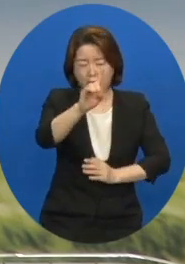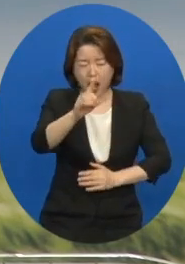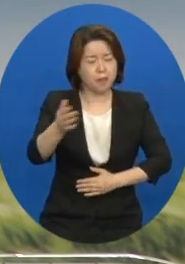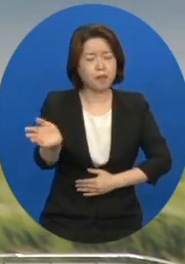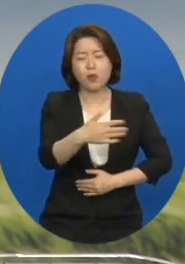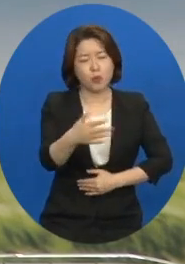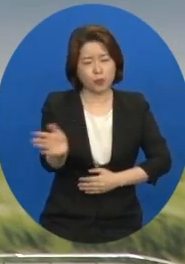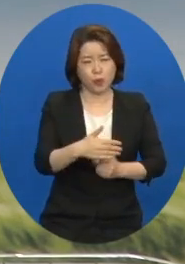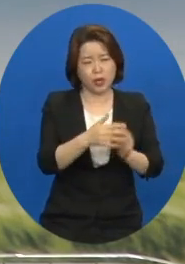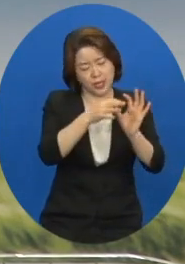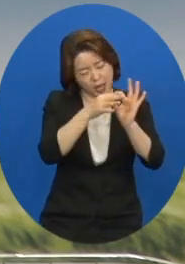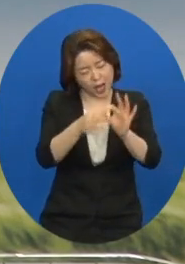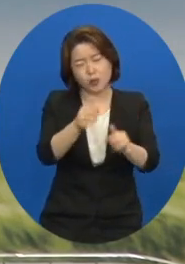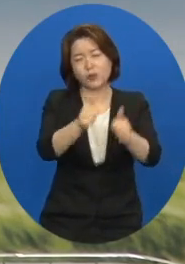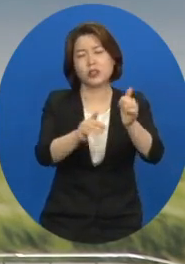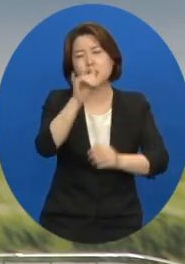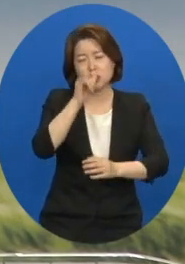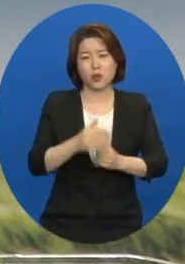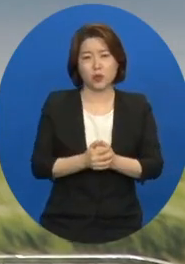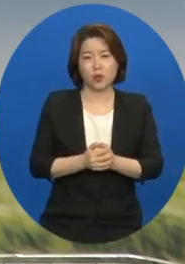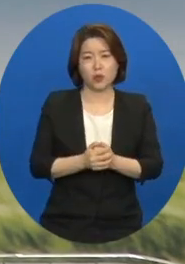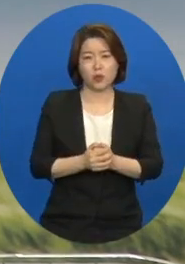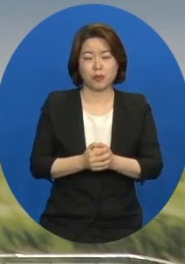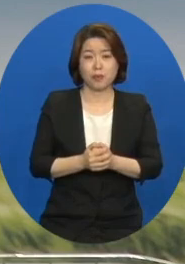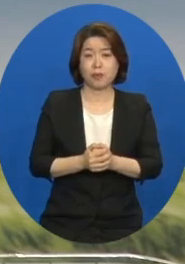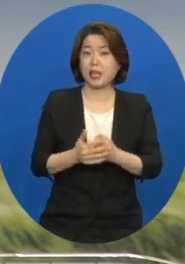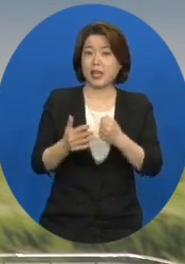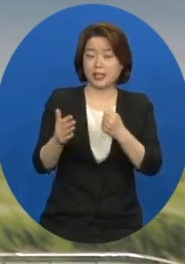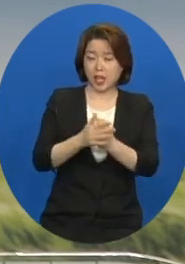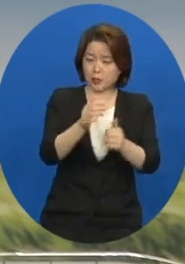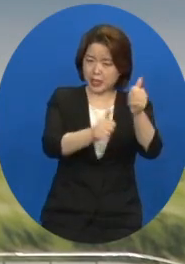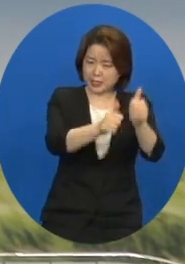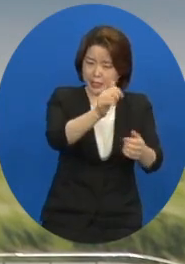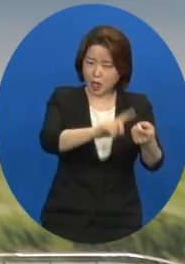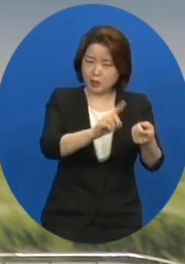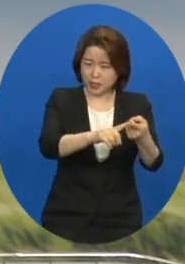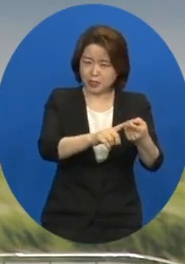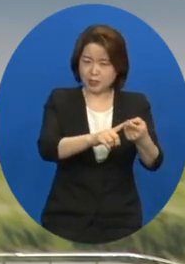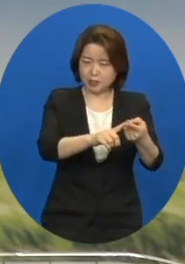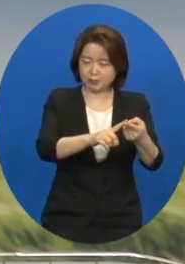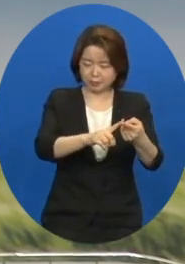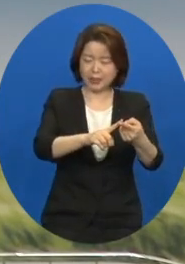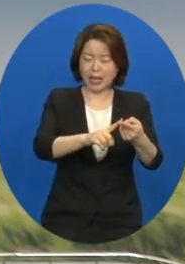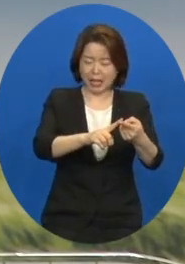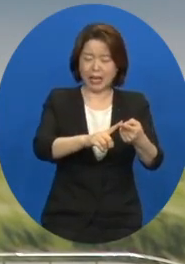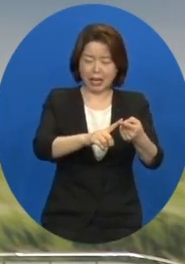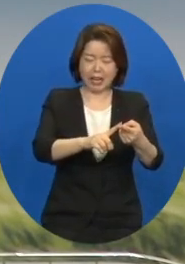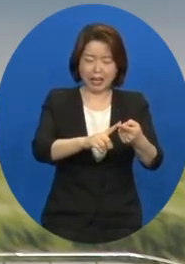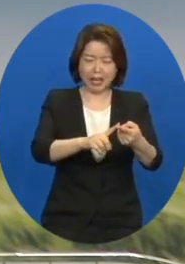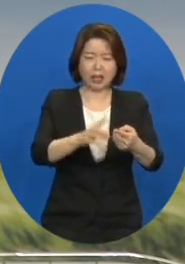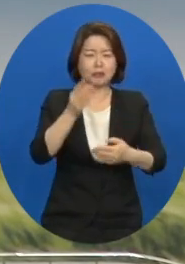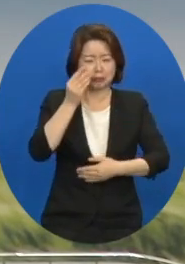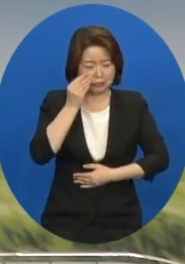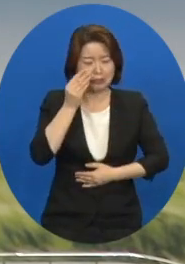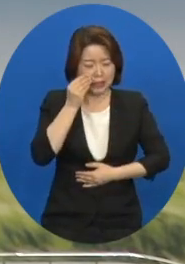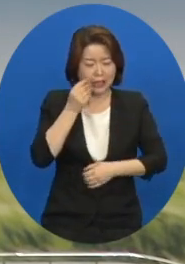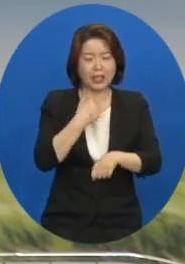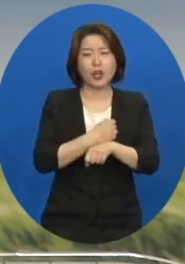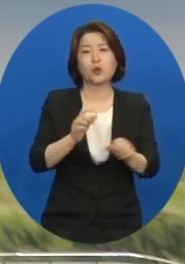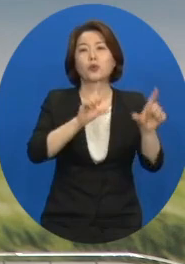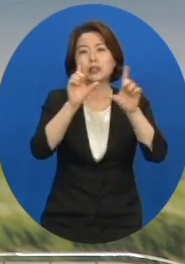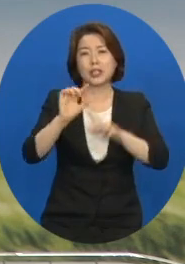없을 거라는 겁니다. 그러니까 시험에 대해서 각오하고 살아야 한다는 겁니다.